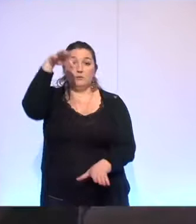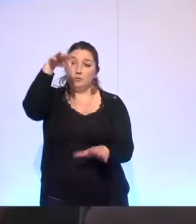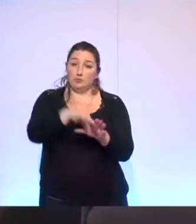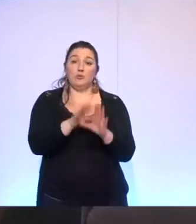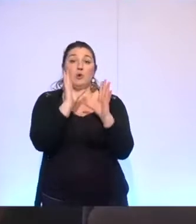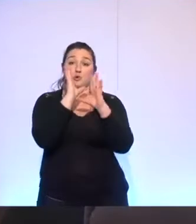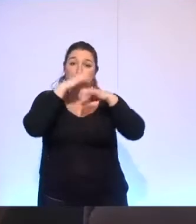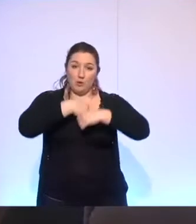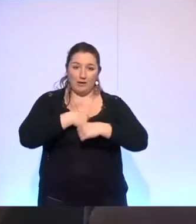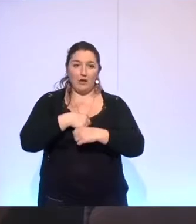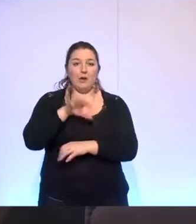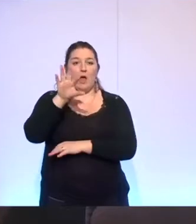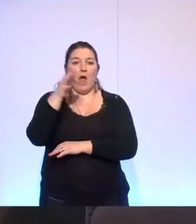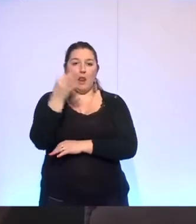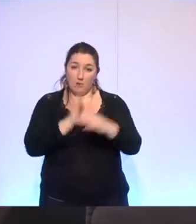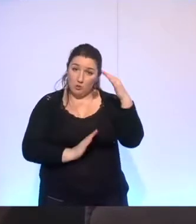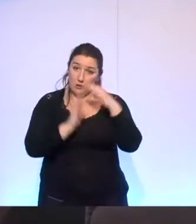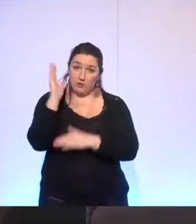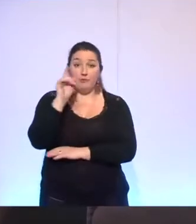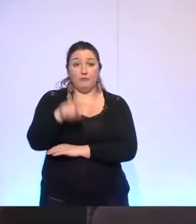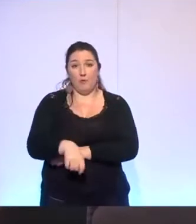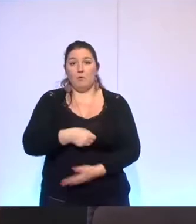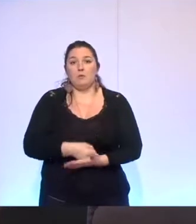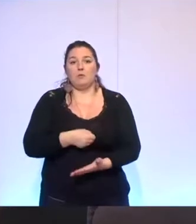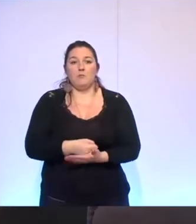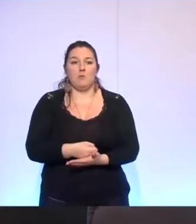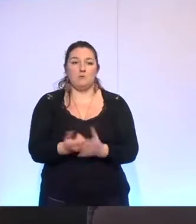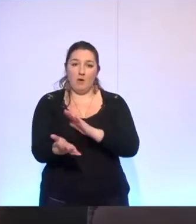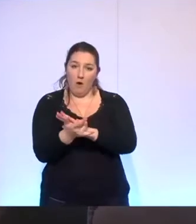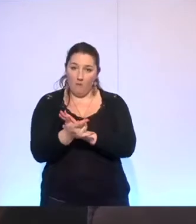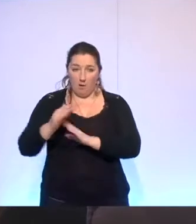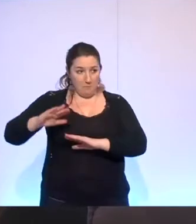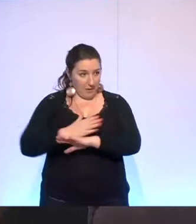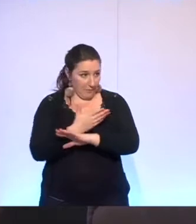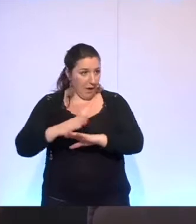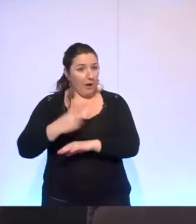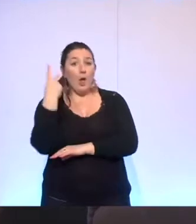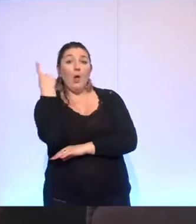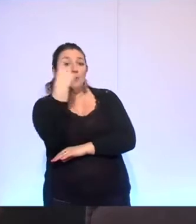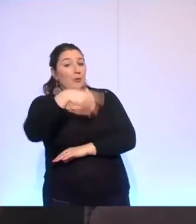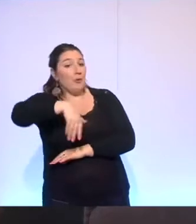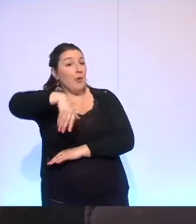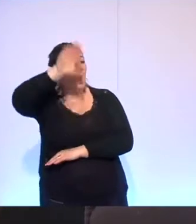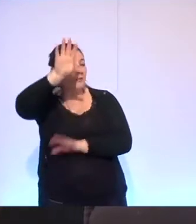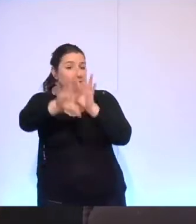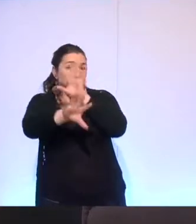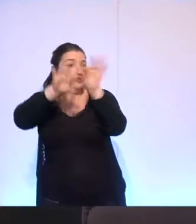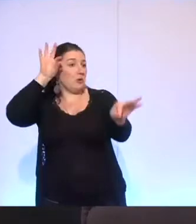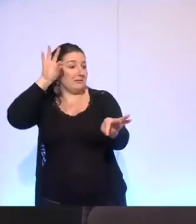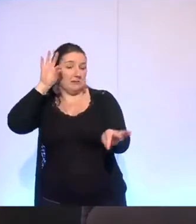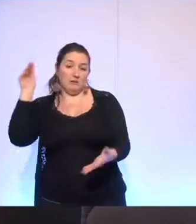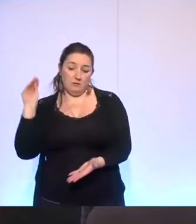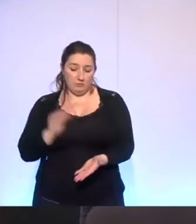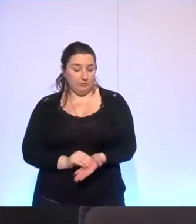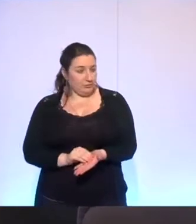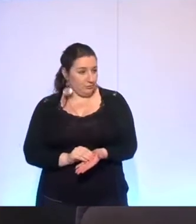absolue. Donc, vous préparez vos enveloppes, vous écrivez le nom de votre candidat sur le papier qui vous a été donné